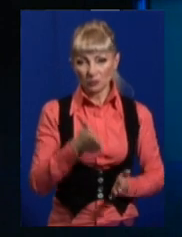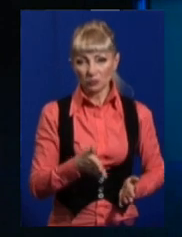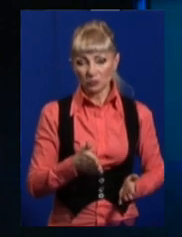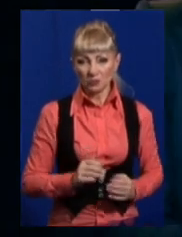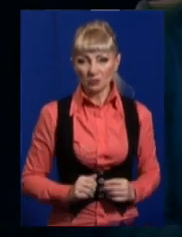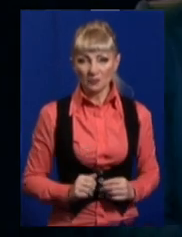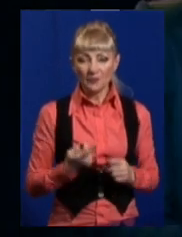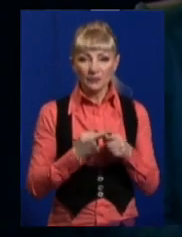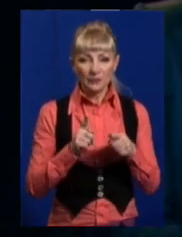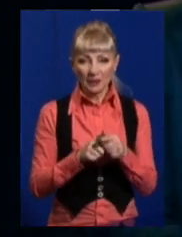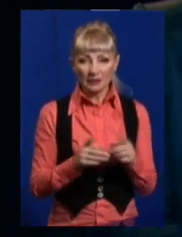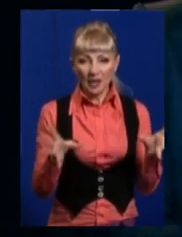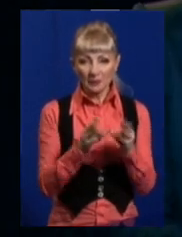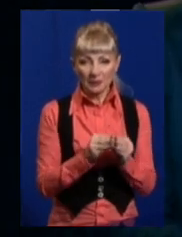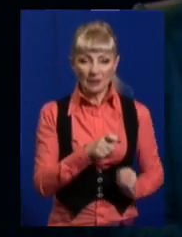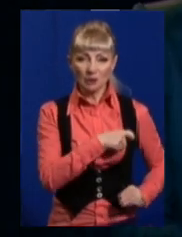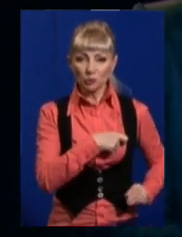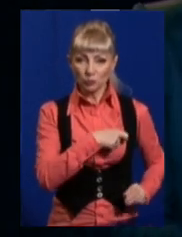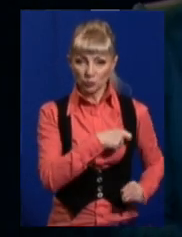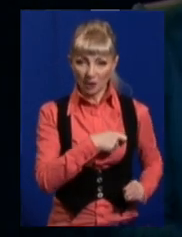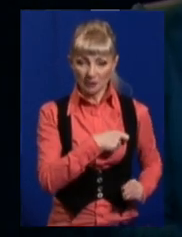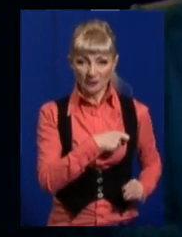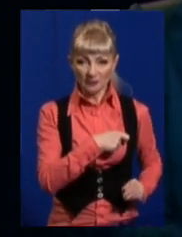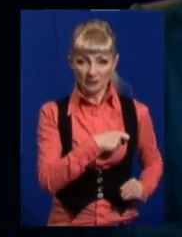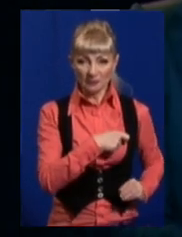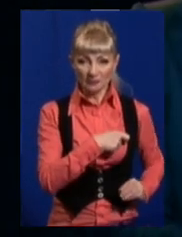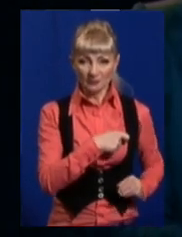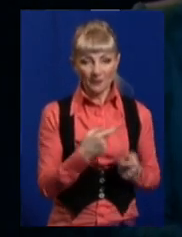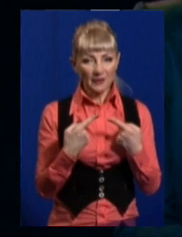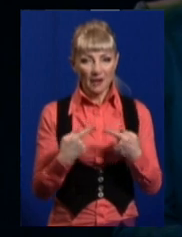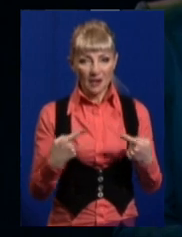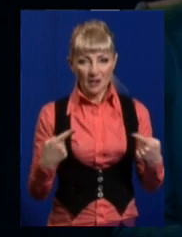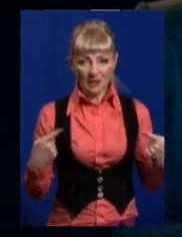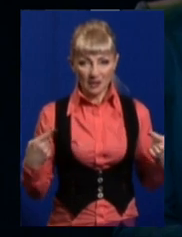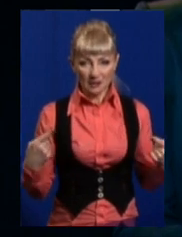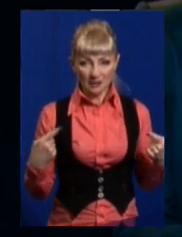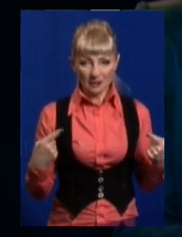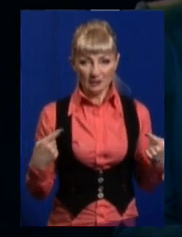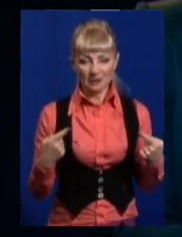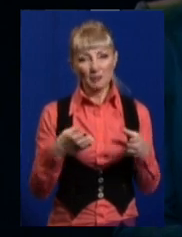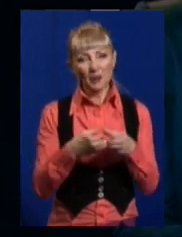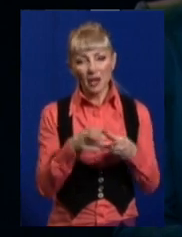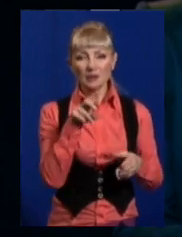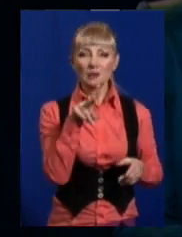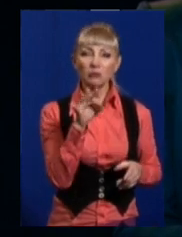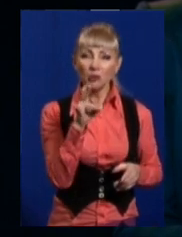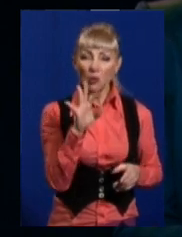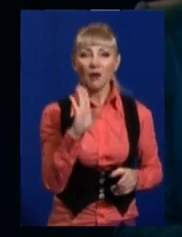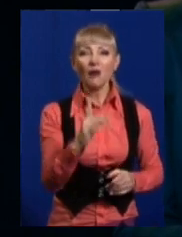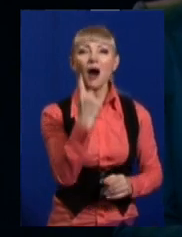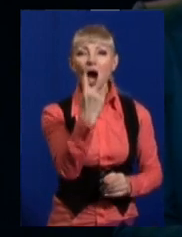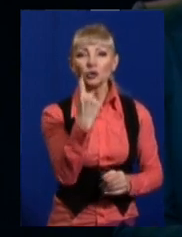Оце об'єднання депутатів різних партій і блоків в одну групу. Чи не є